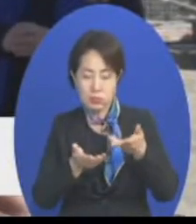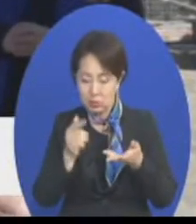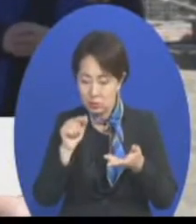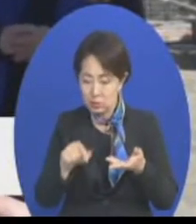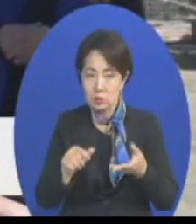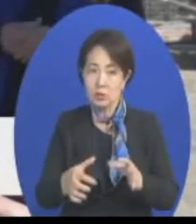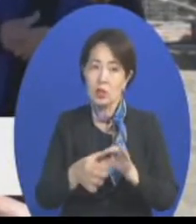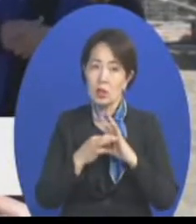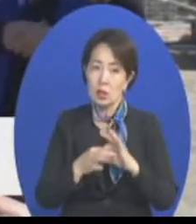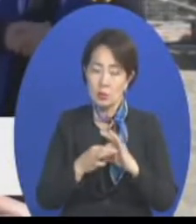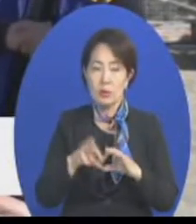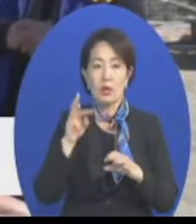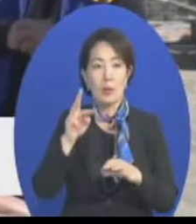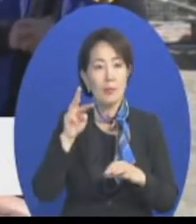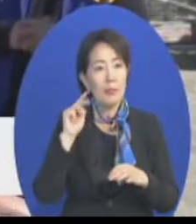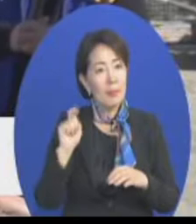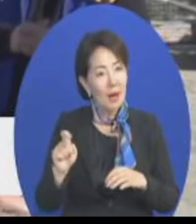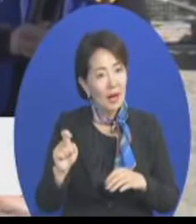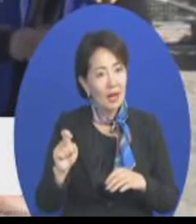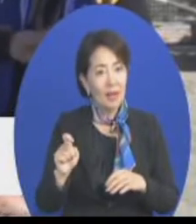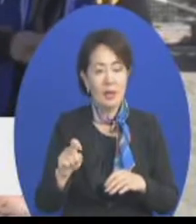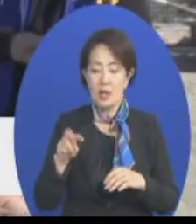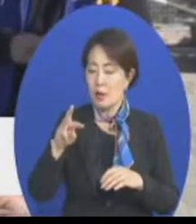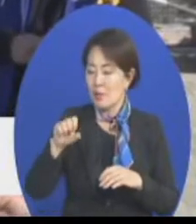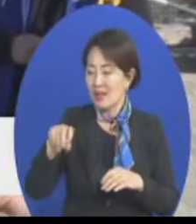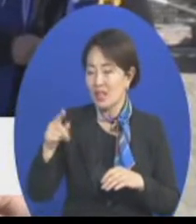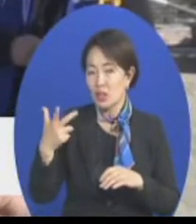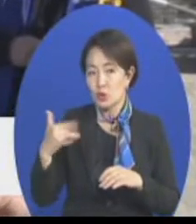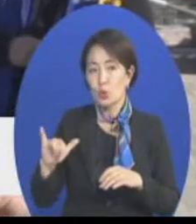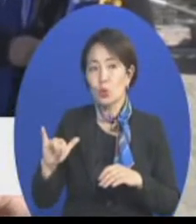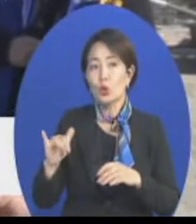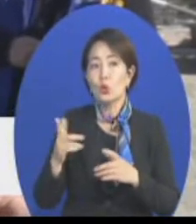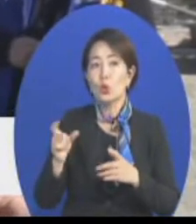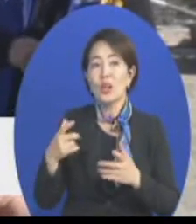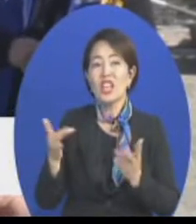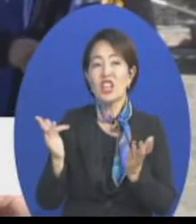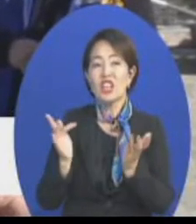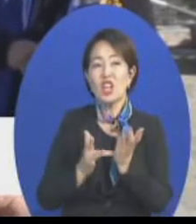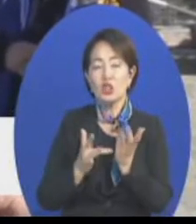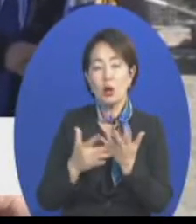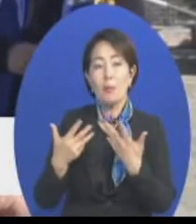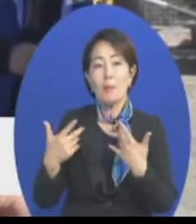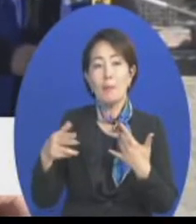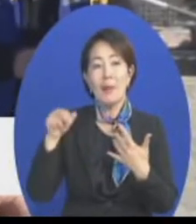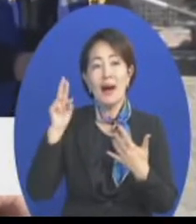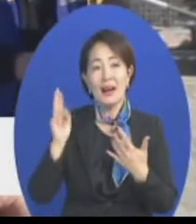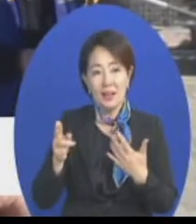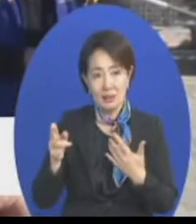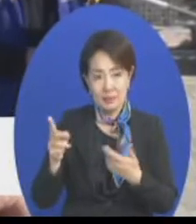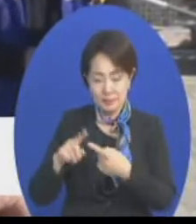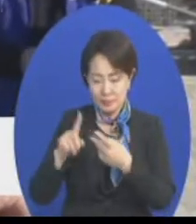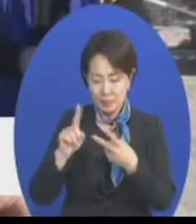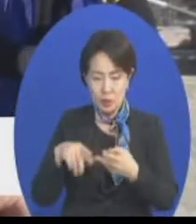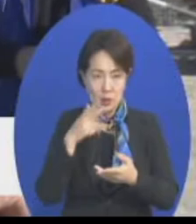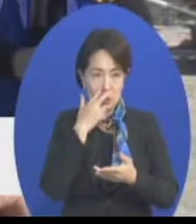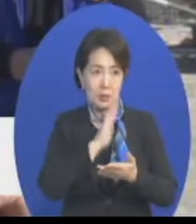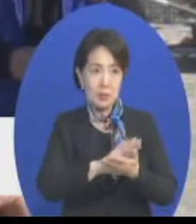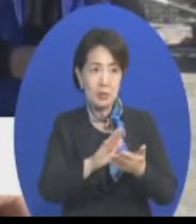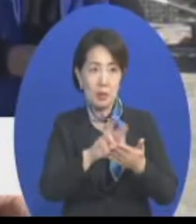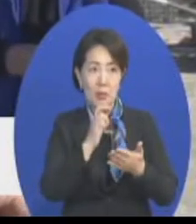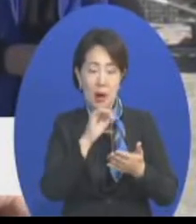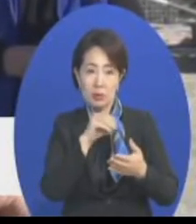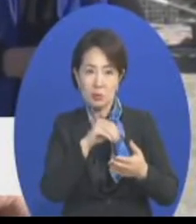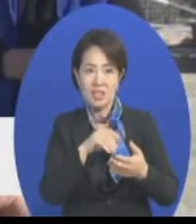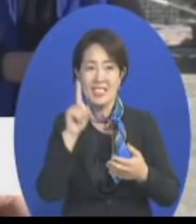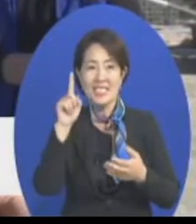одоо саяны махны мал аж ахуйн гаралтай төвхийн технологи парк, агро парк сая цэвэрлэх байгууламжинд барьж байгаа. Энд